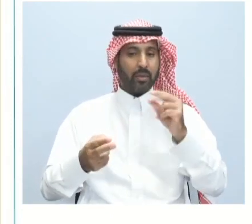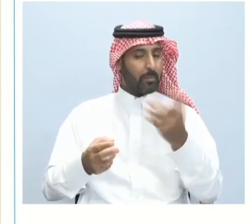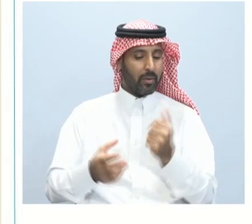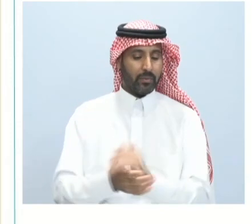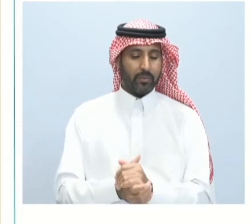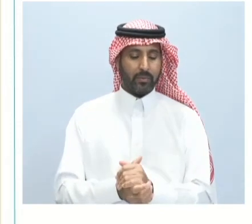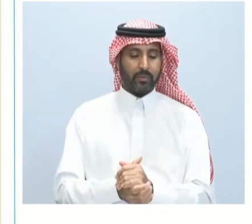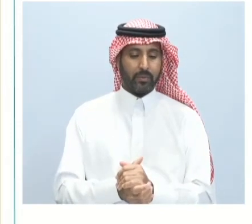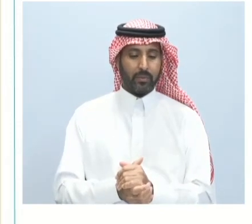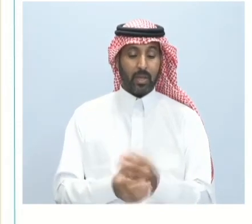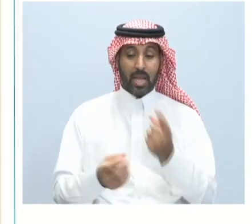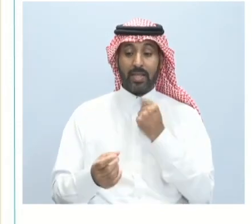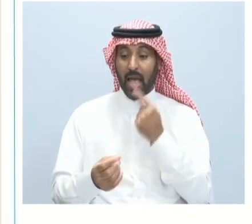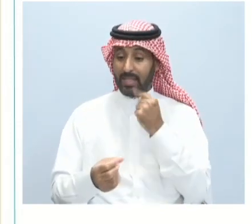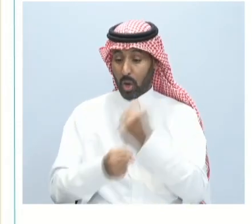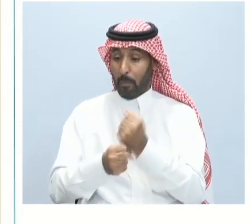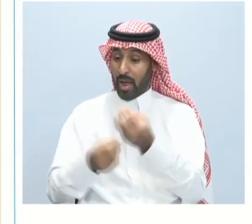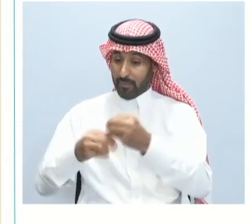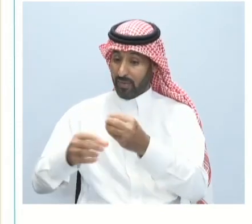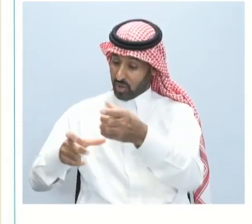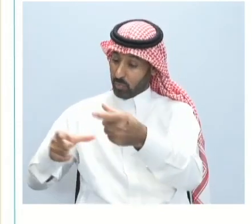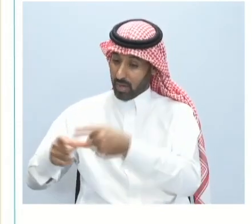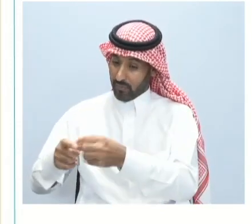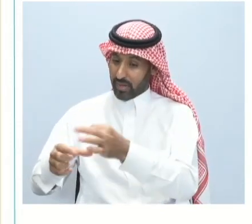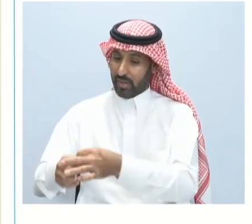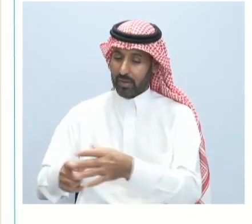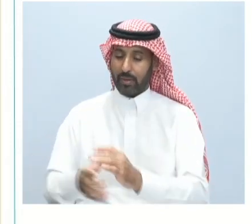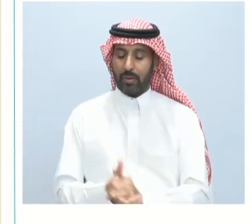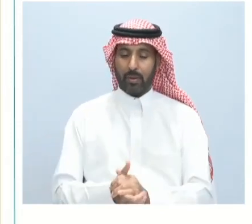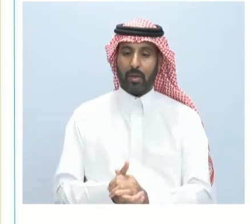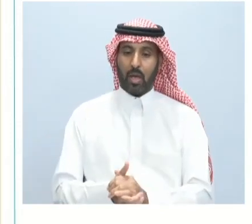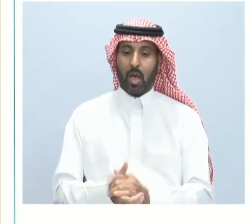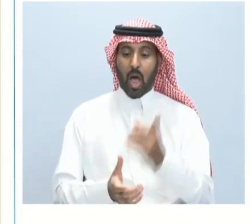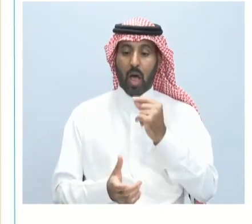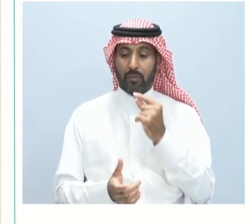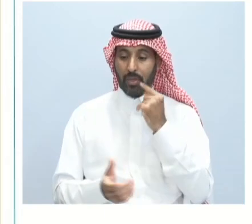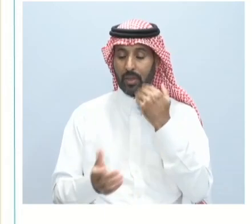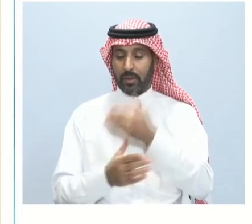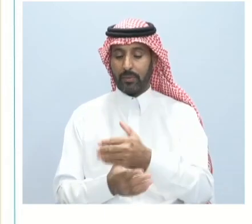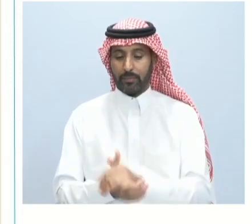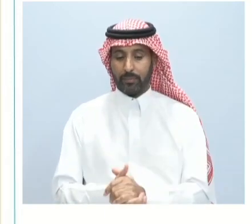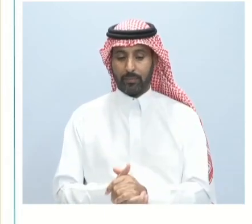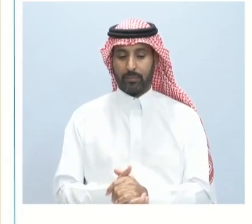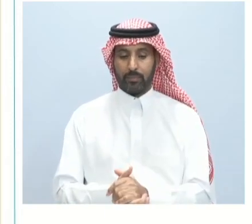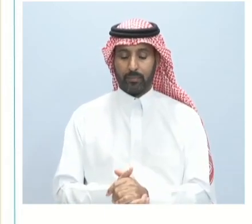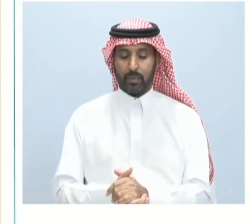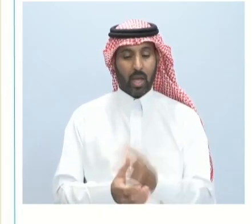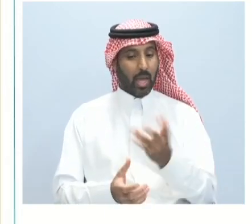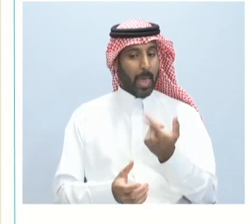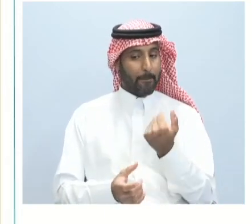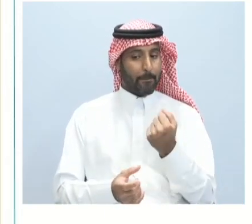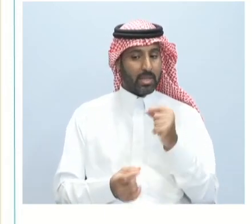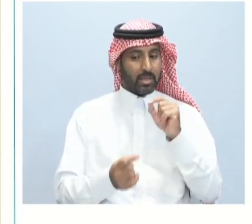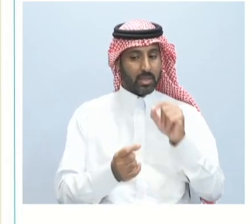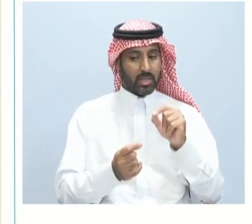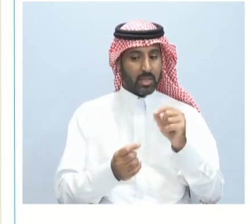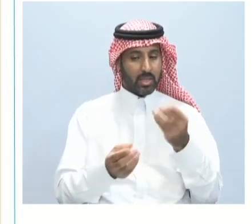لدينا بقيه عمال نحتاجهم في الفريق ايضا هنا البست نيو كفرج راح تكون قيمه